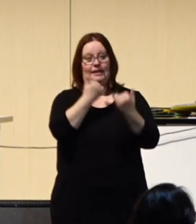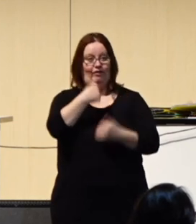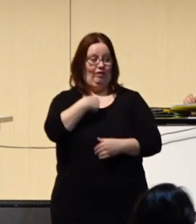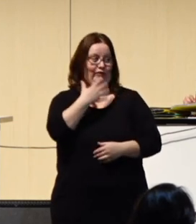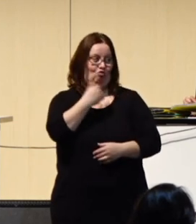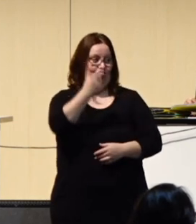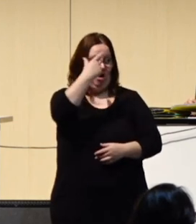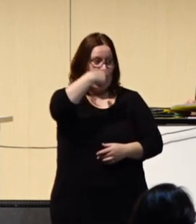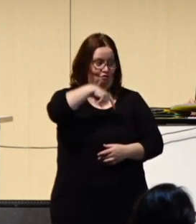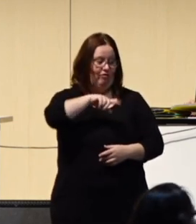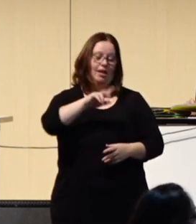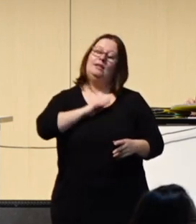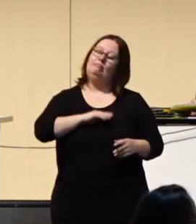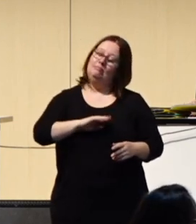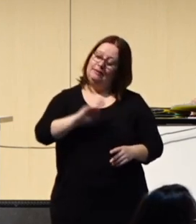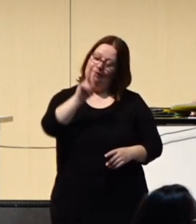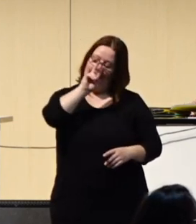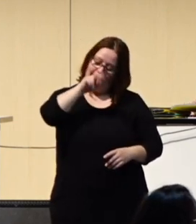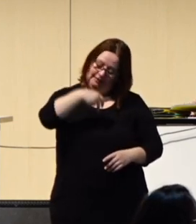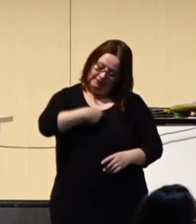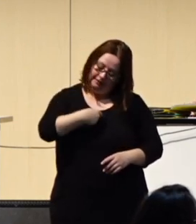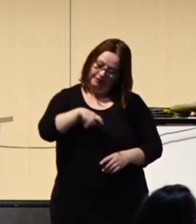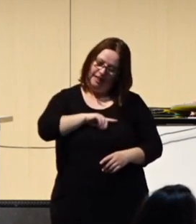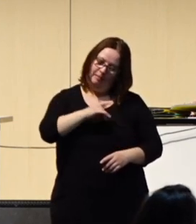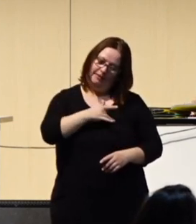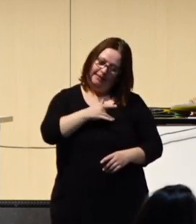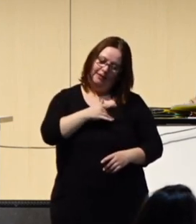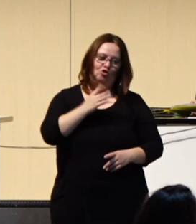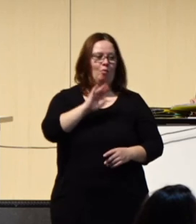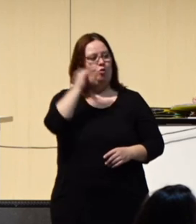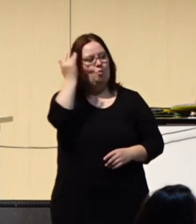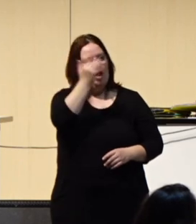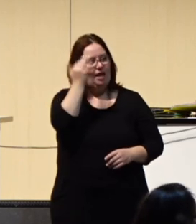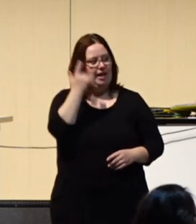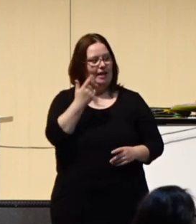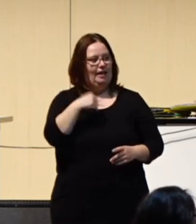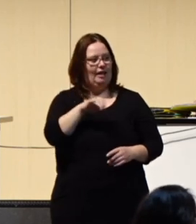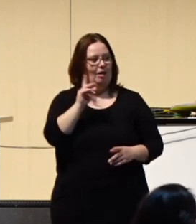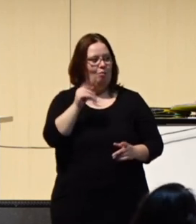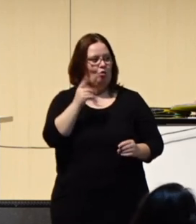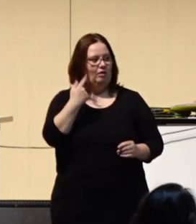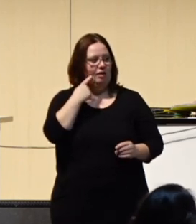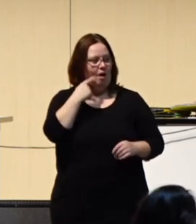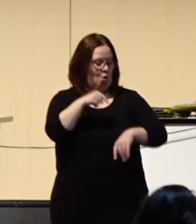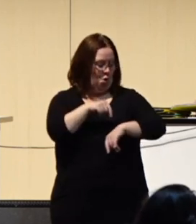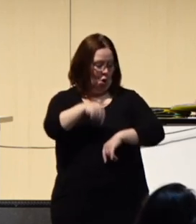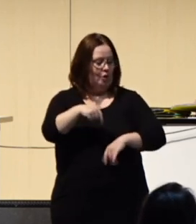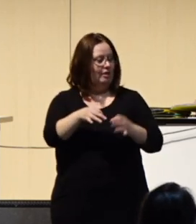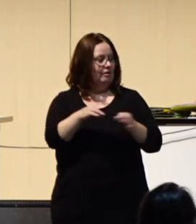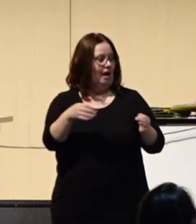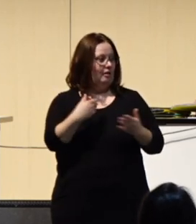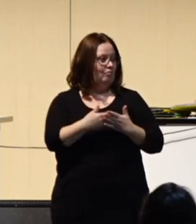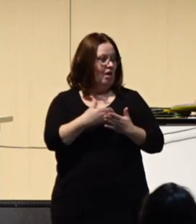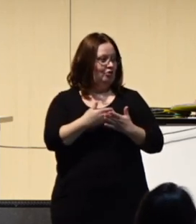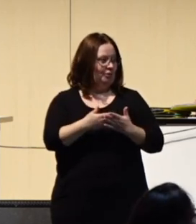mir wünschen, werde ich da selbstkritisch über diesen Punkt nachdenken. Ich sehe eben nur, auch mit Blick auf den heutigen Tag,